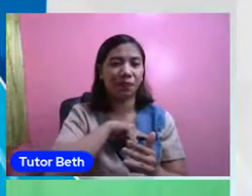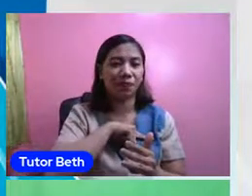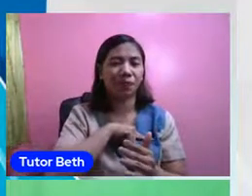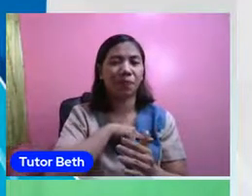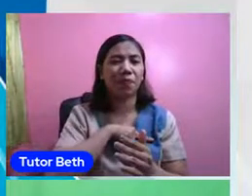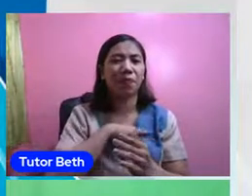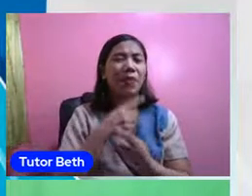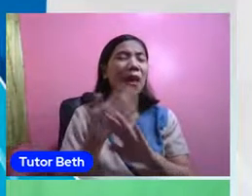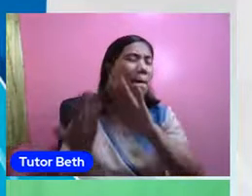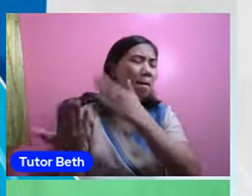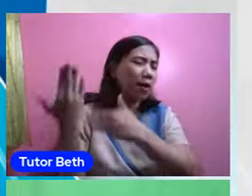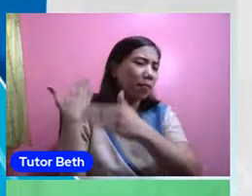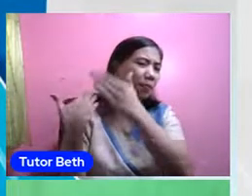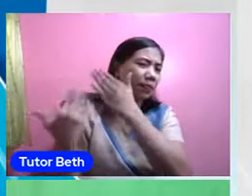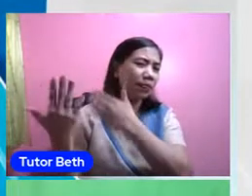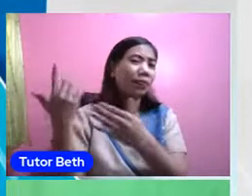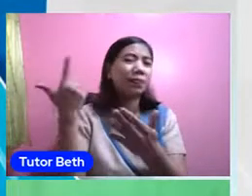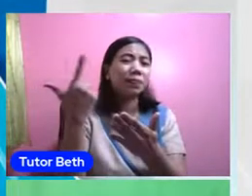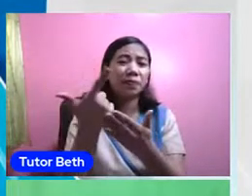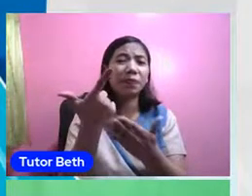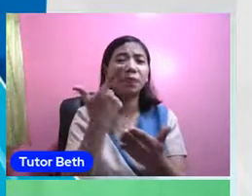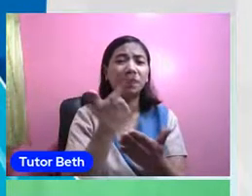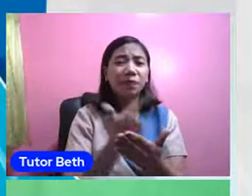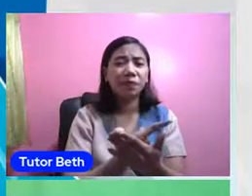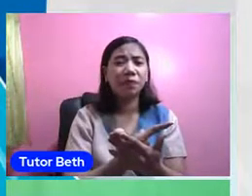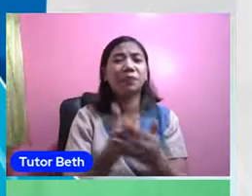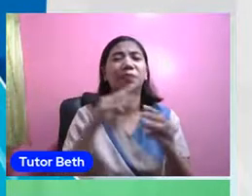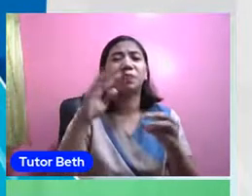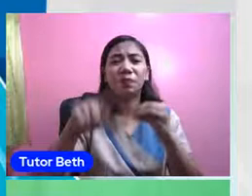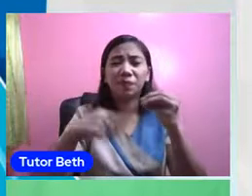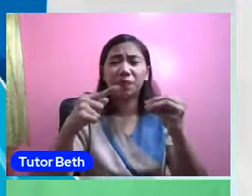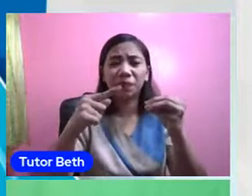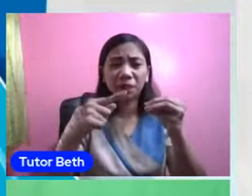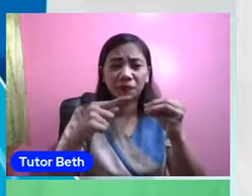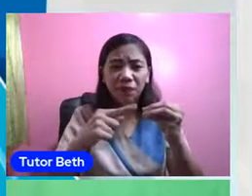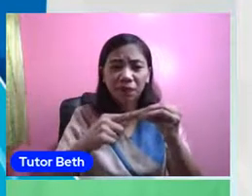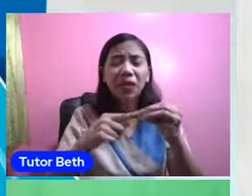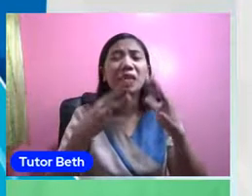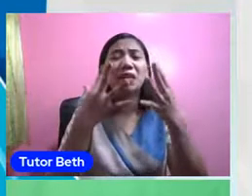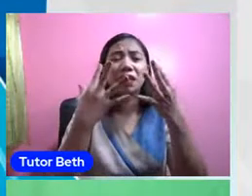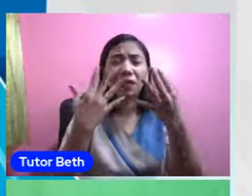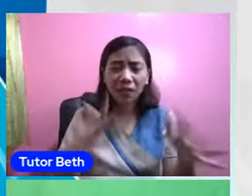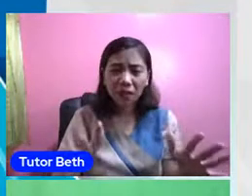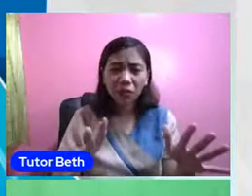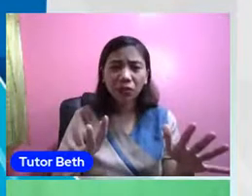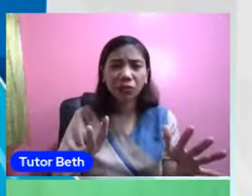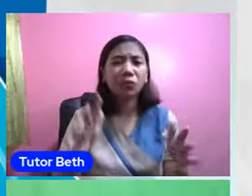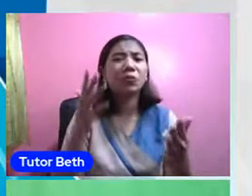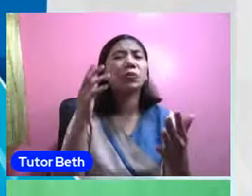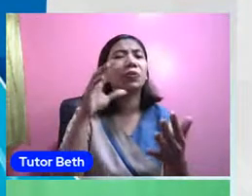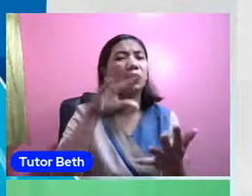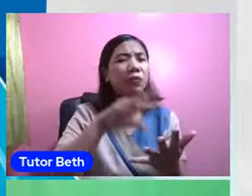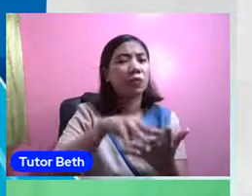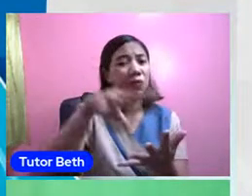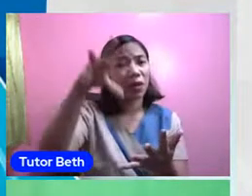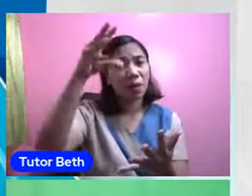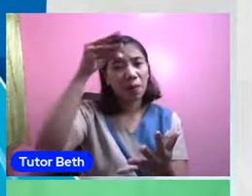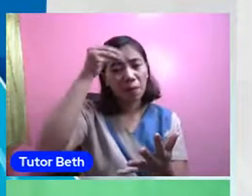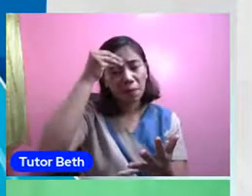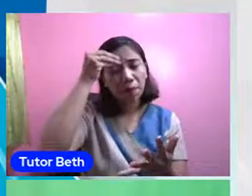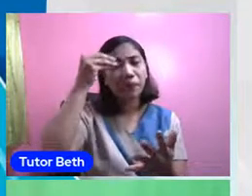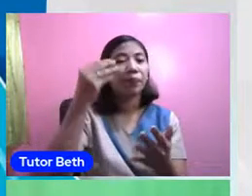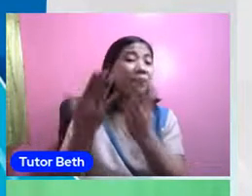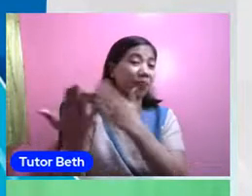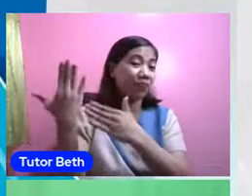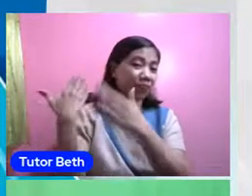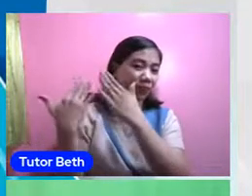-aral tayo doon sa mga lesson na natapos nyo ng pag-aaralan. Ito ay tungkol